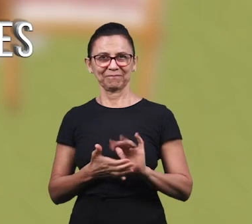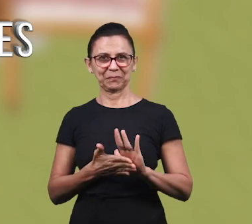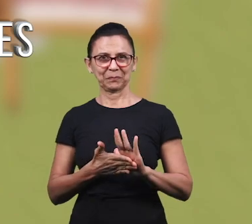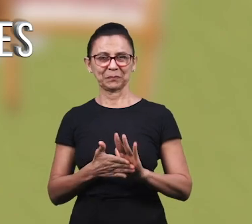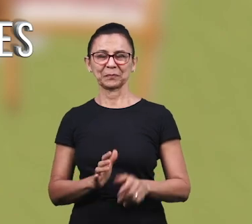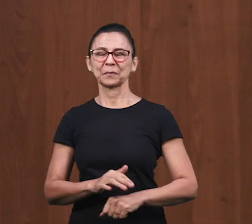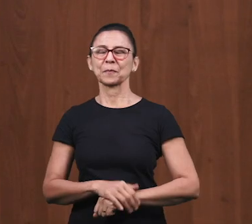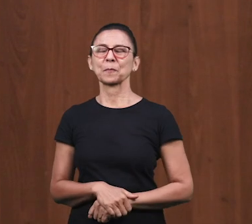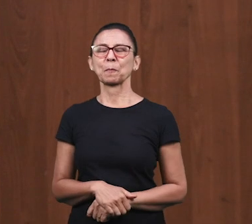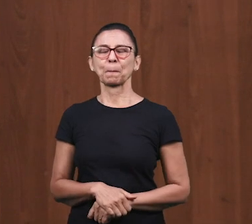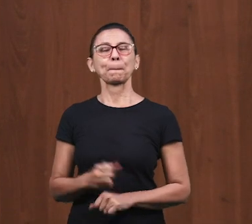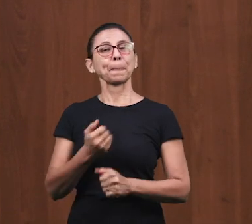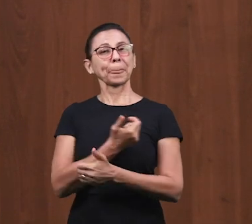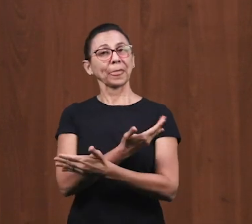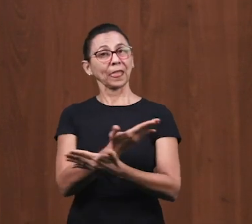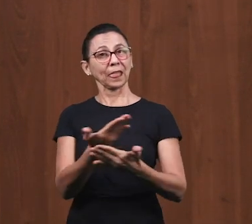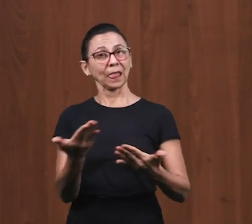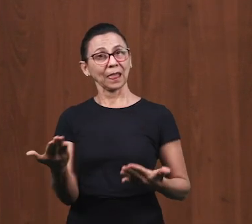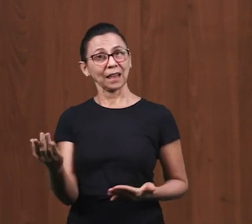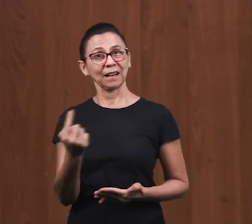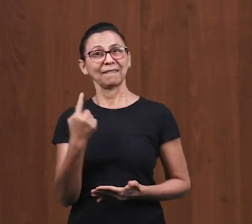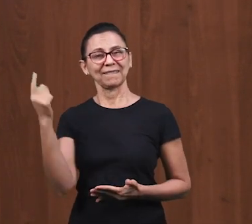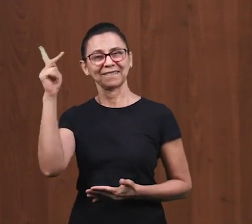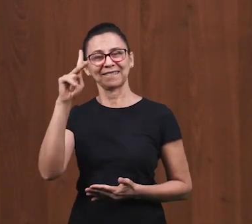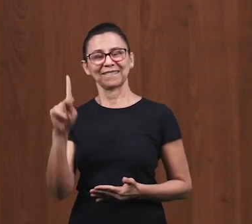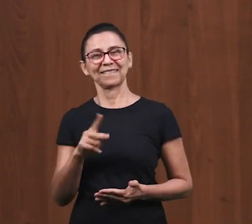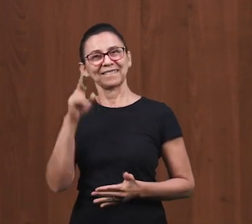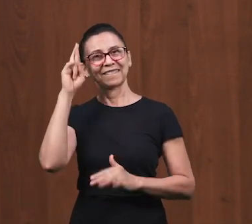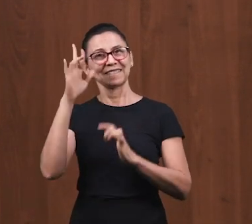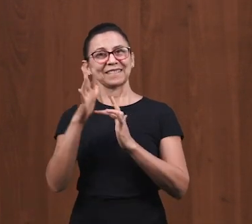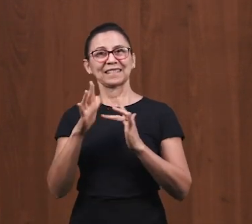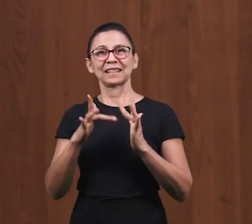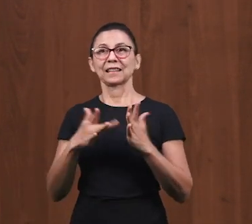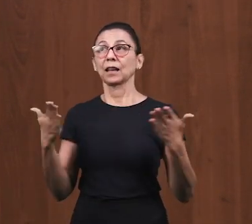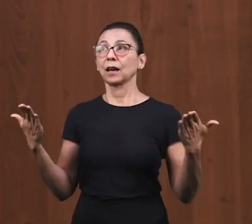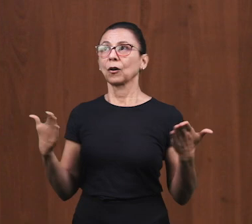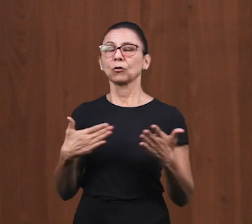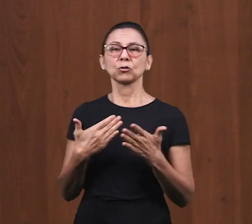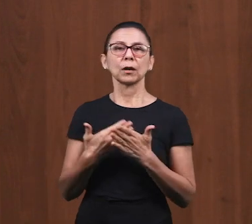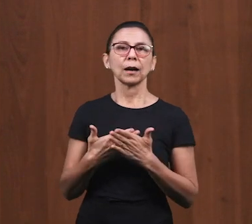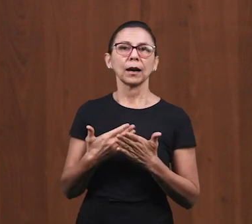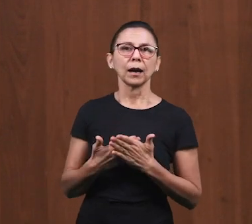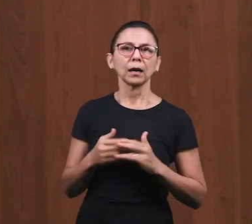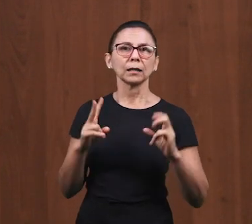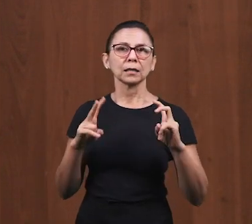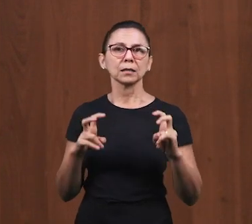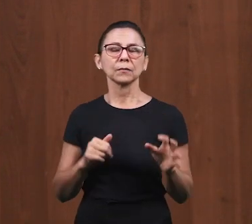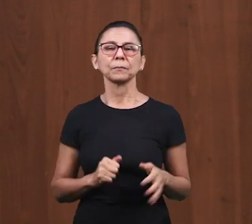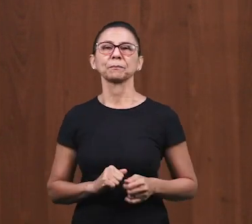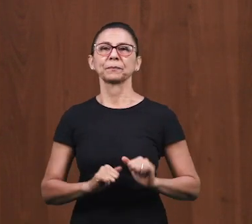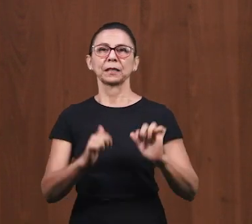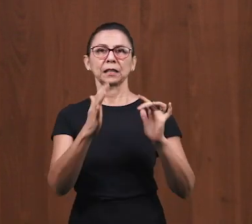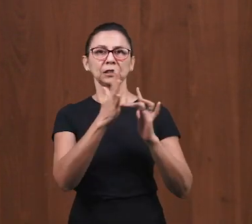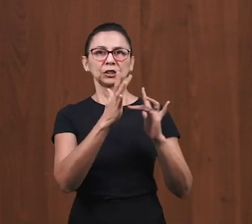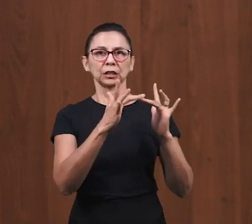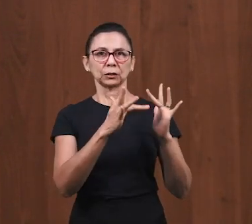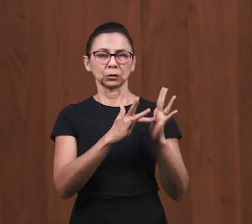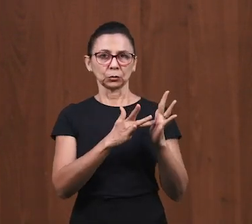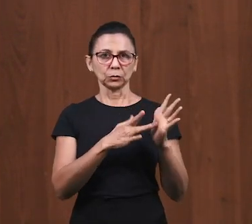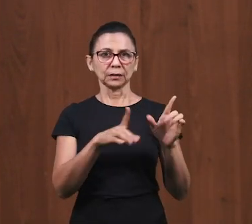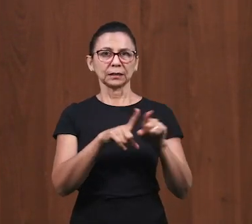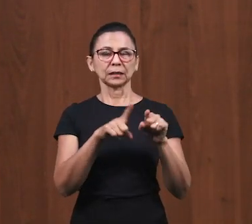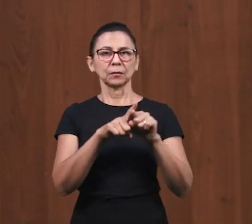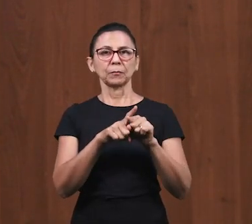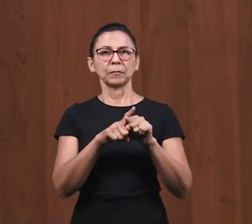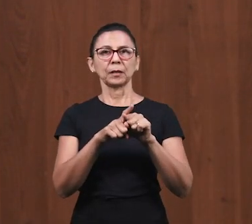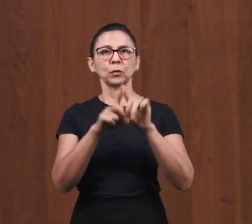Nous allons à tous dans la paix du Seigneur Jésus. Aujourd'hui, notre étude porte sur Jésus et le chandelier au